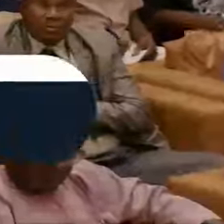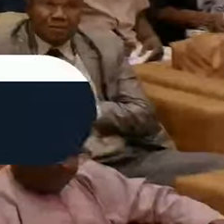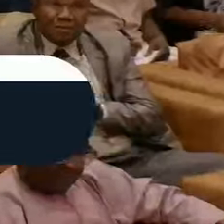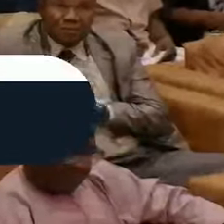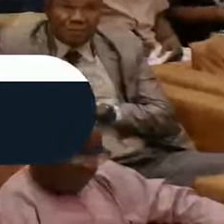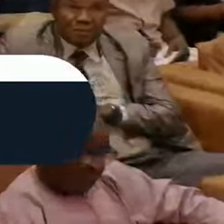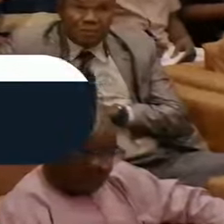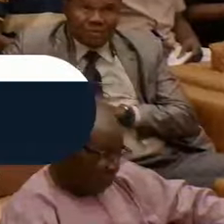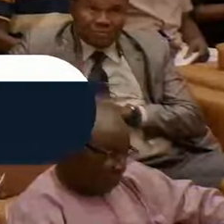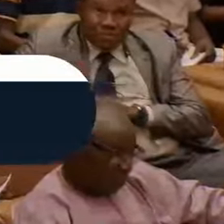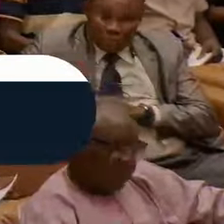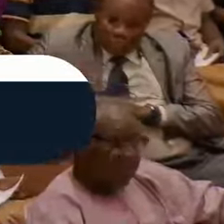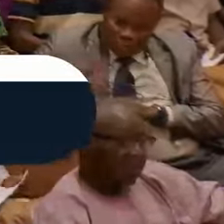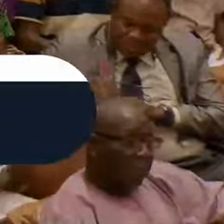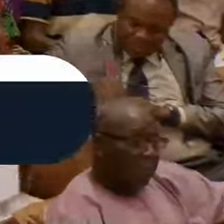verset 8.